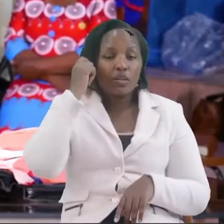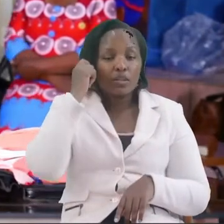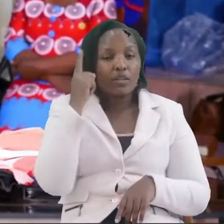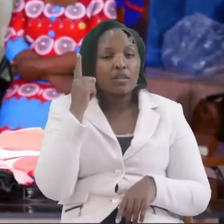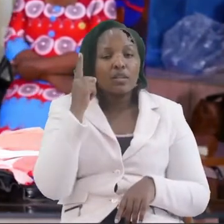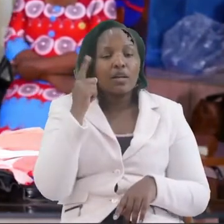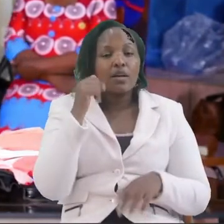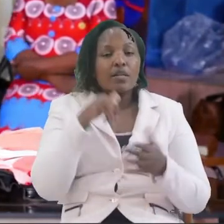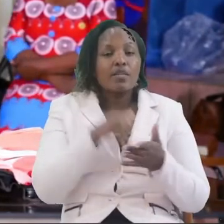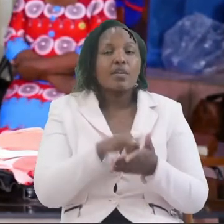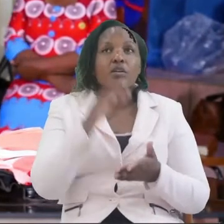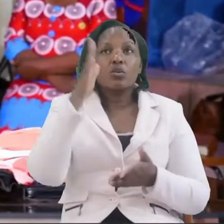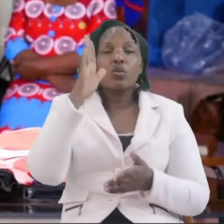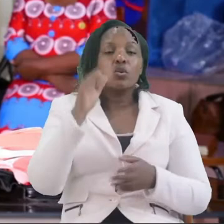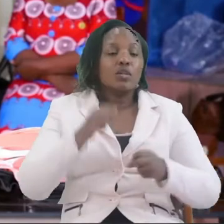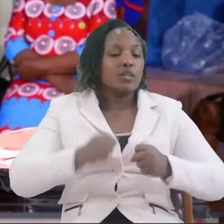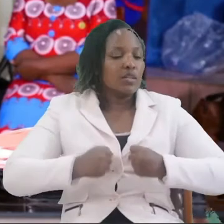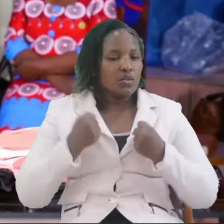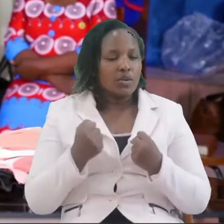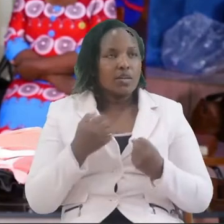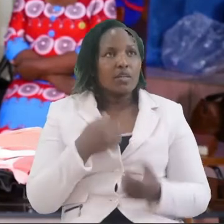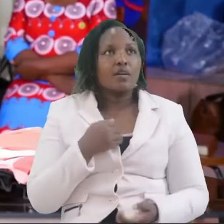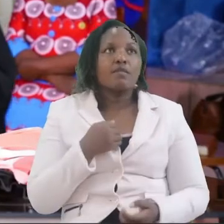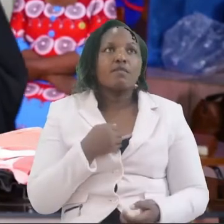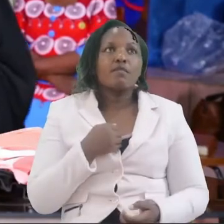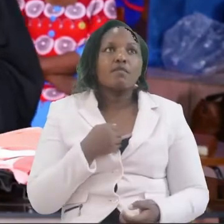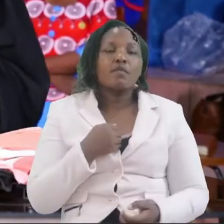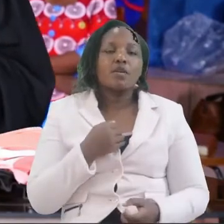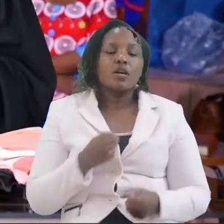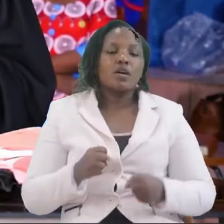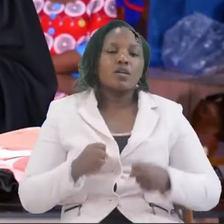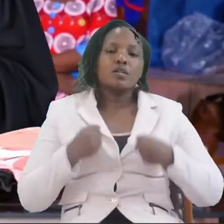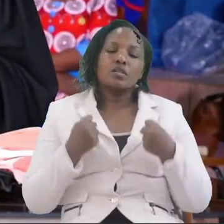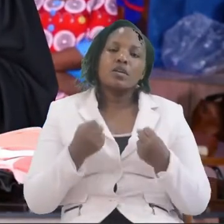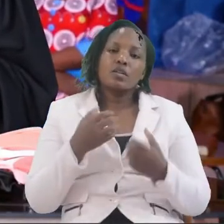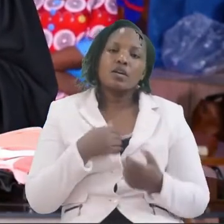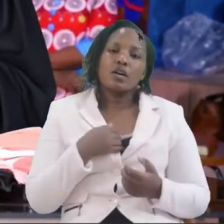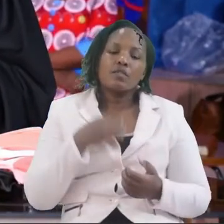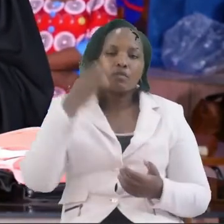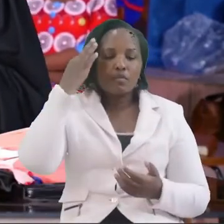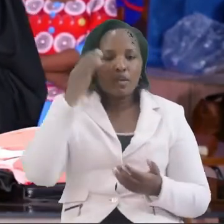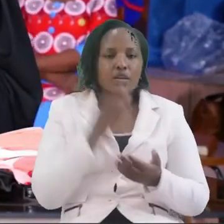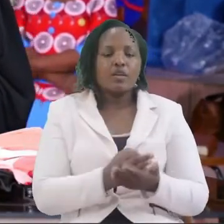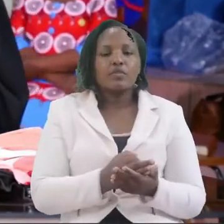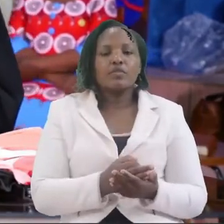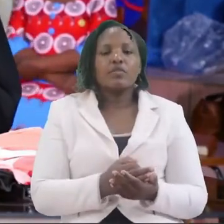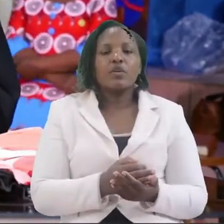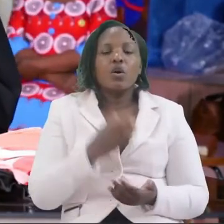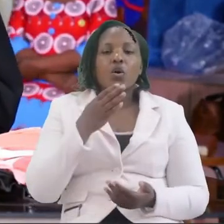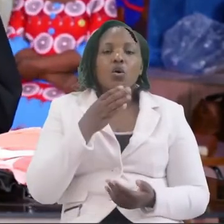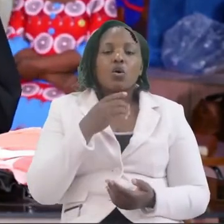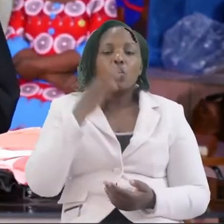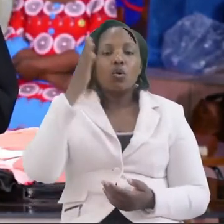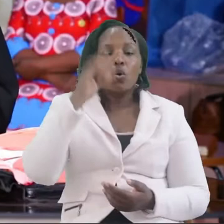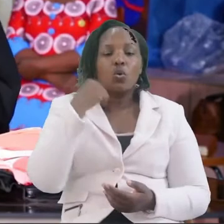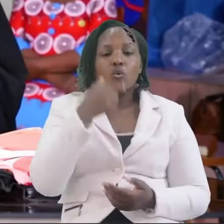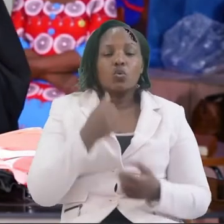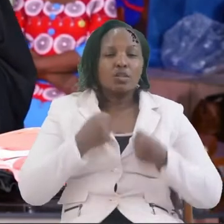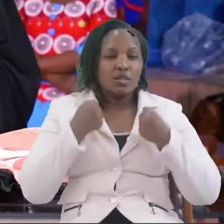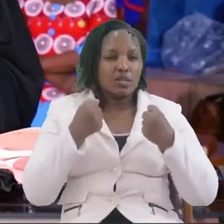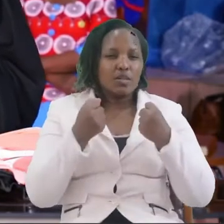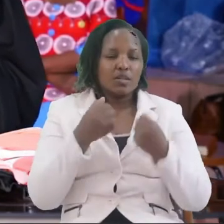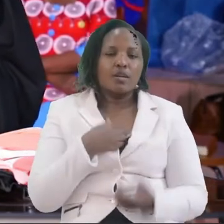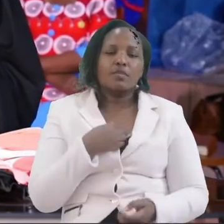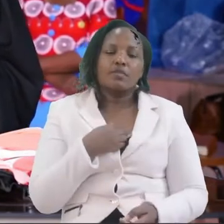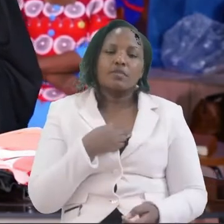kwamba Mungu ako na nguvu. You know, Mungu ako na nguvu. Tunamuamini Mungu ambaye ako na nguvu.